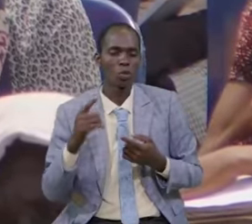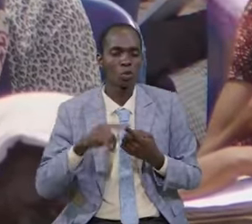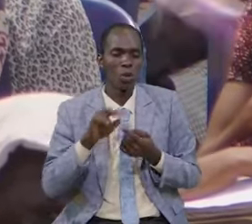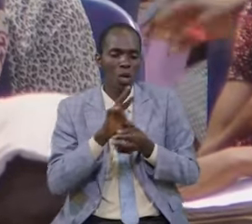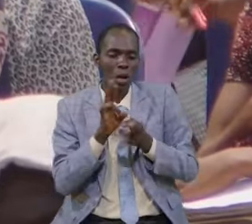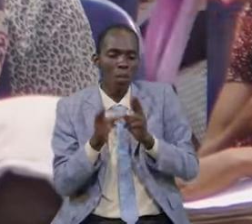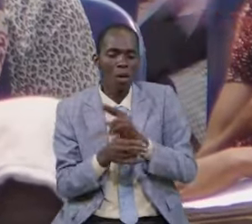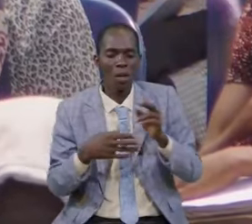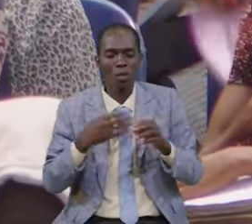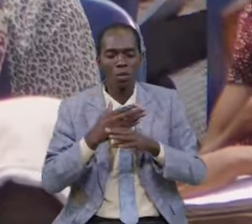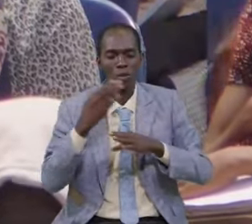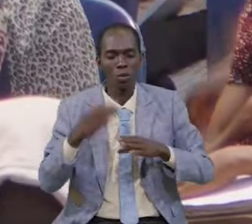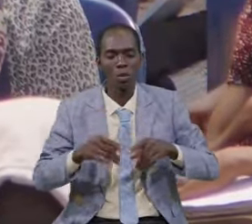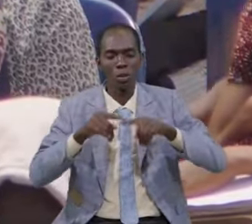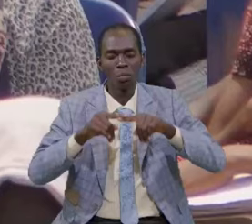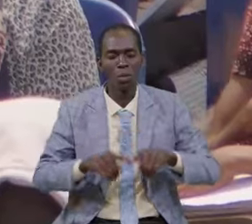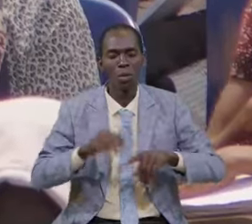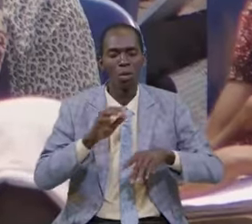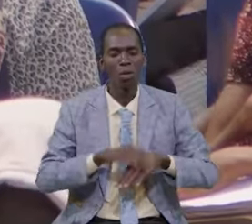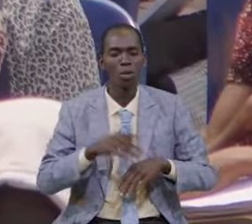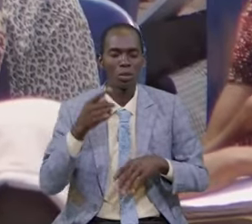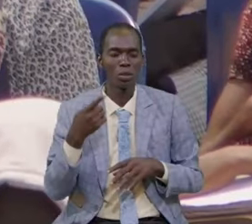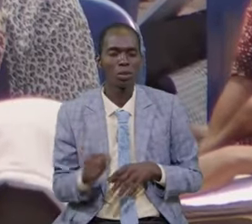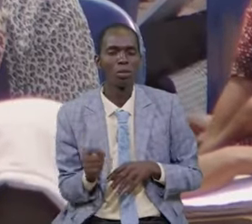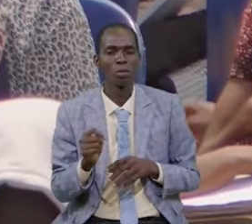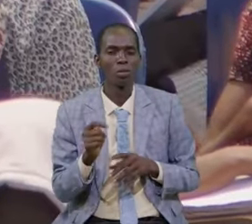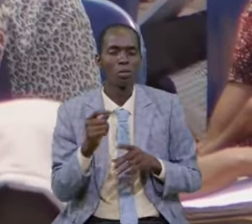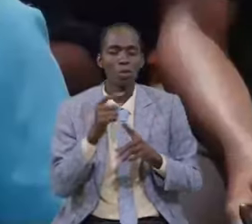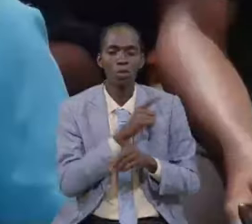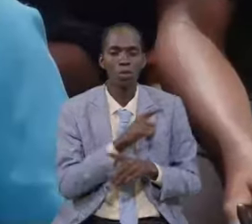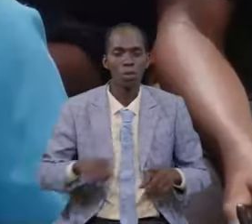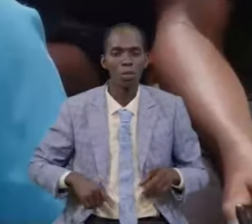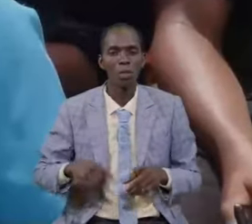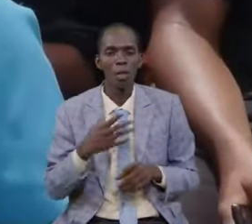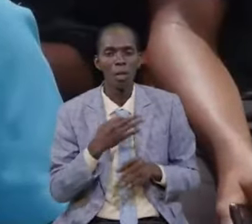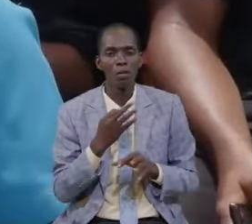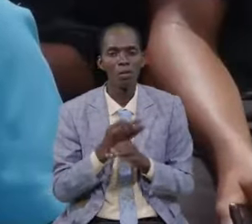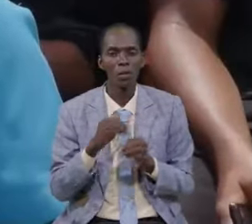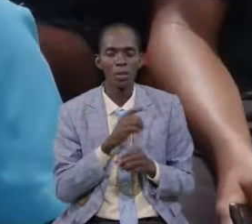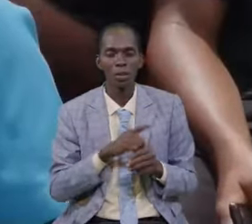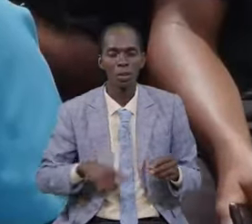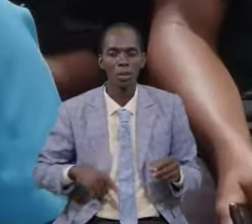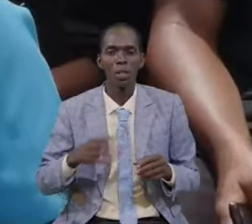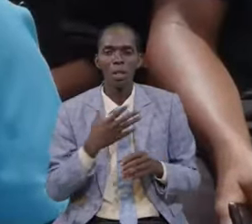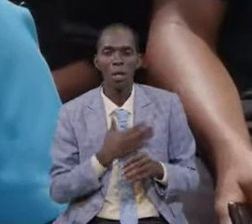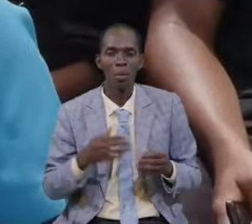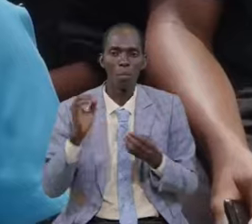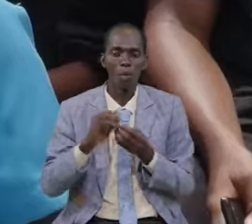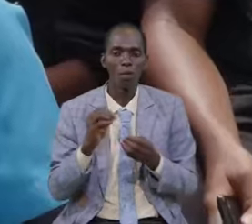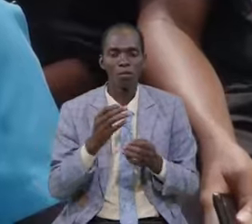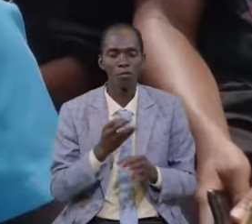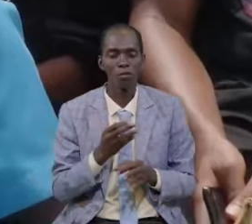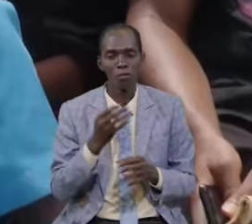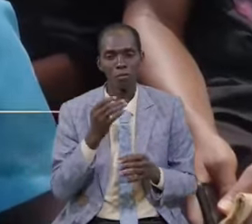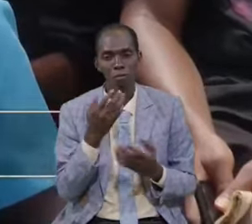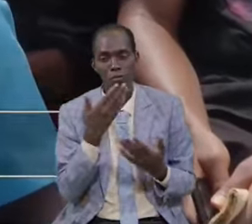tu te confies totalement au Seigneur et par la foi au Seigneur. Et la bonté du Seigneur viendra dans ta vie au nom de Jésus. Le thé là